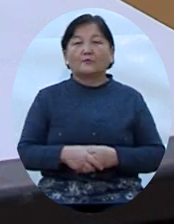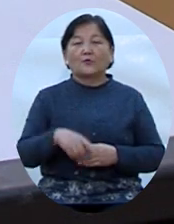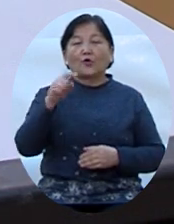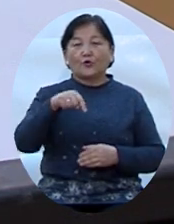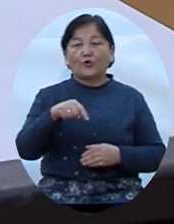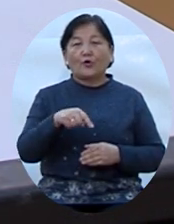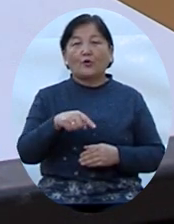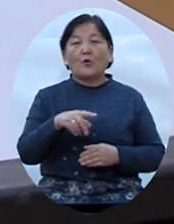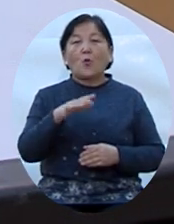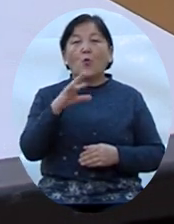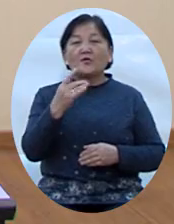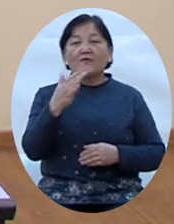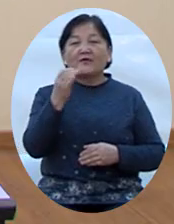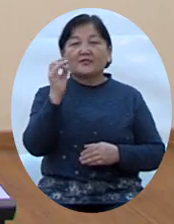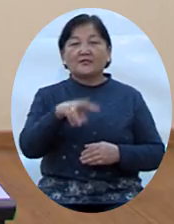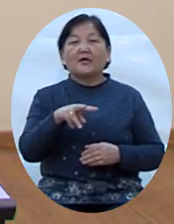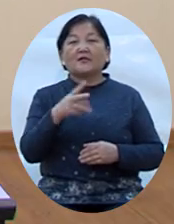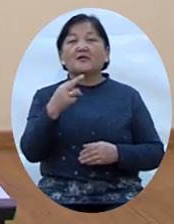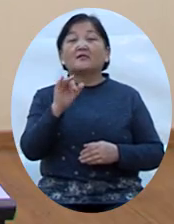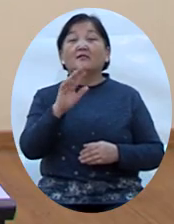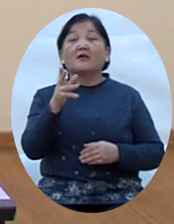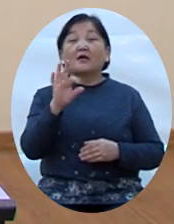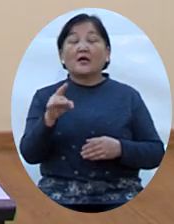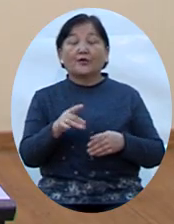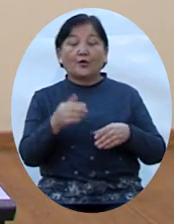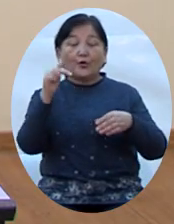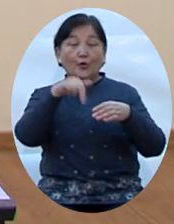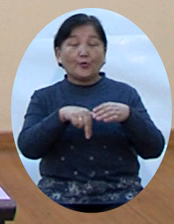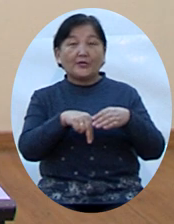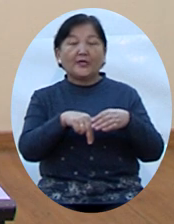За одоо универсал индикаторын цаасаа ашиглан урвал явагдсан хэсгийг шалгая.